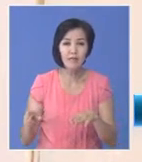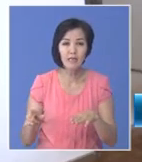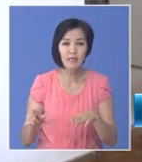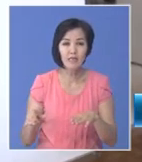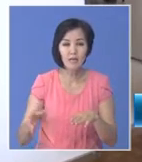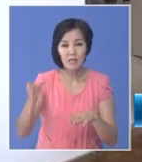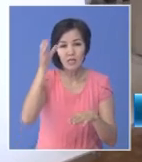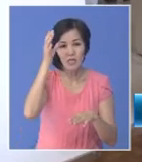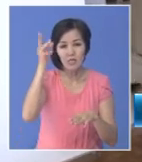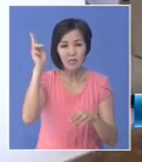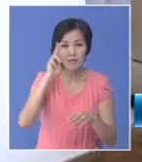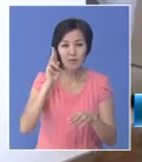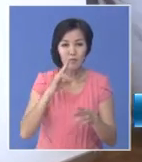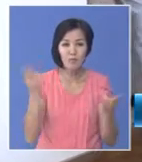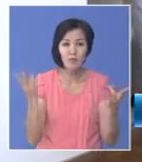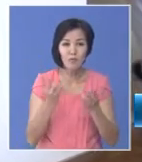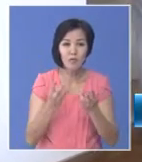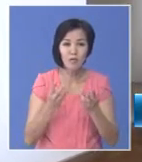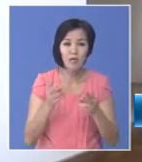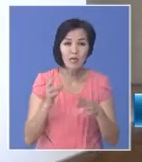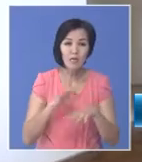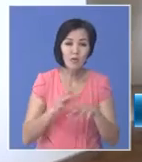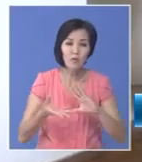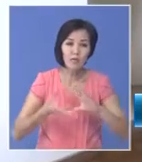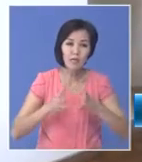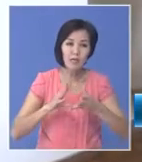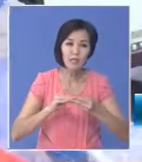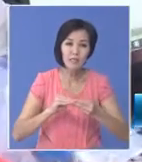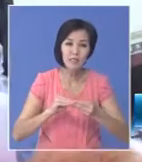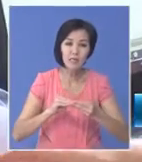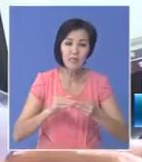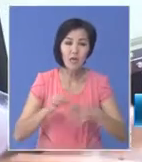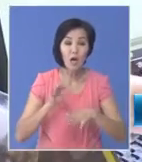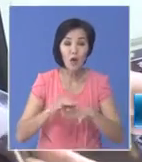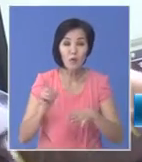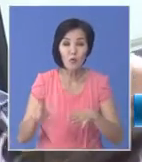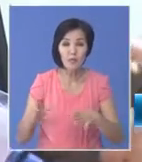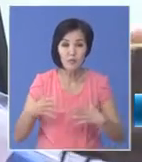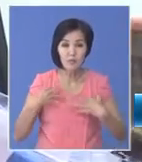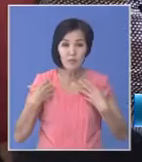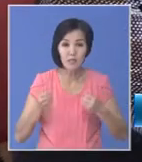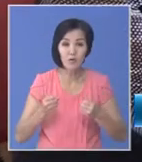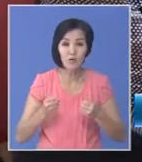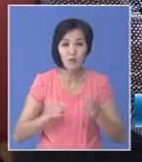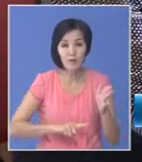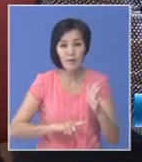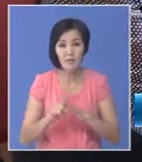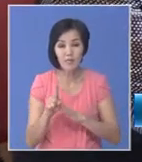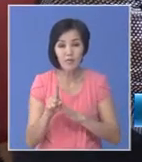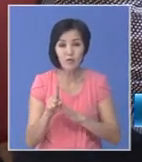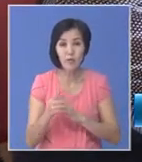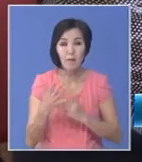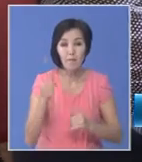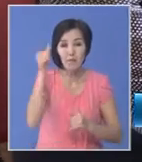білімі болуы тиіс. Себебі диагнозды дұрыс қою науқастың аяқтан тік тұруына алғашқы қадам дейді Екатерина Нью. 5 жыл бұрын